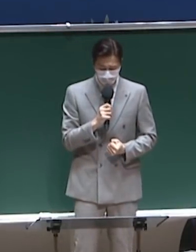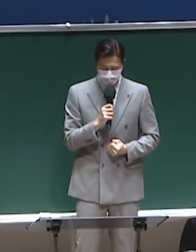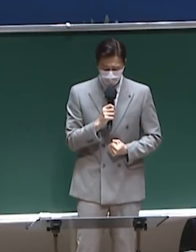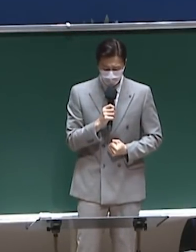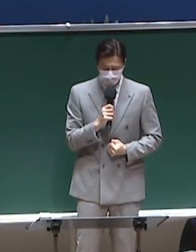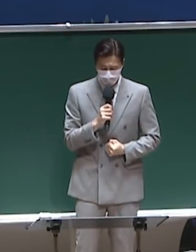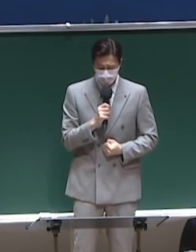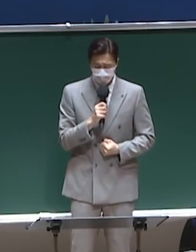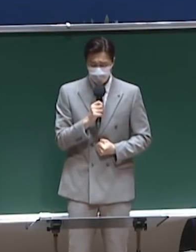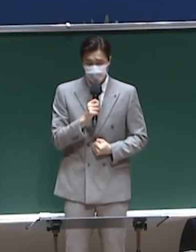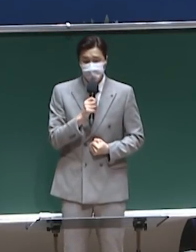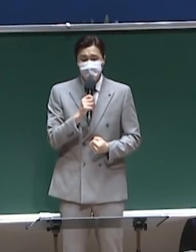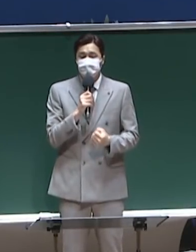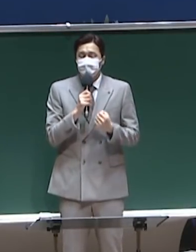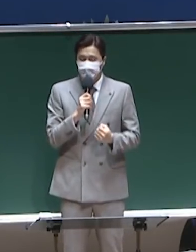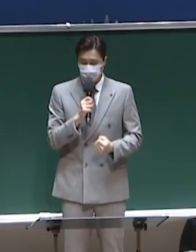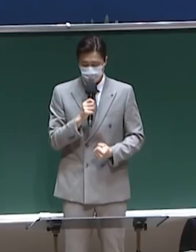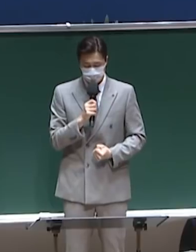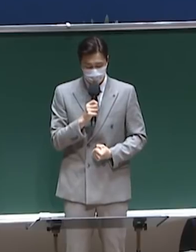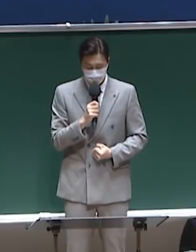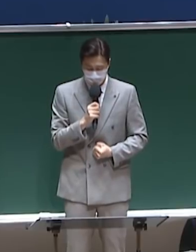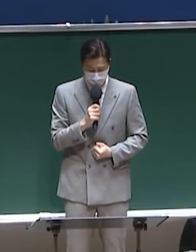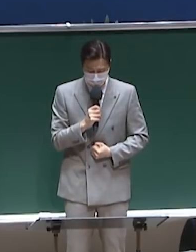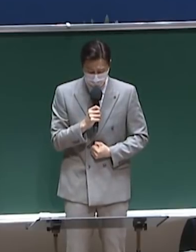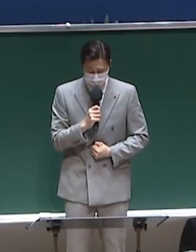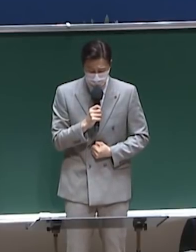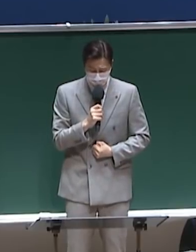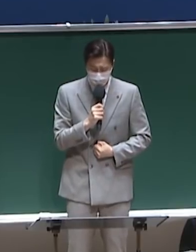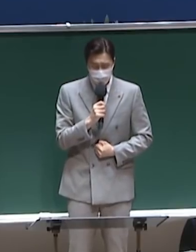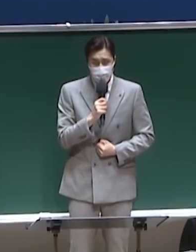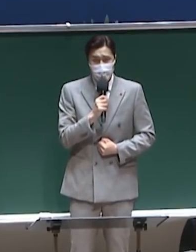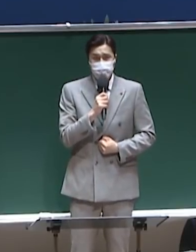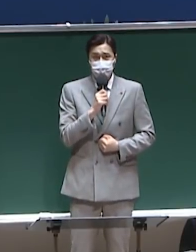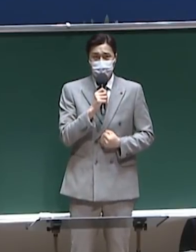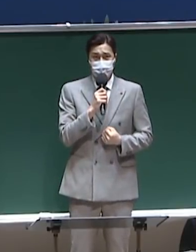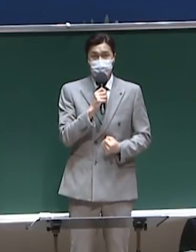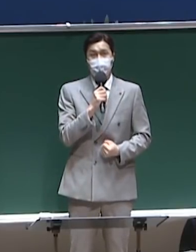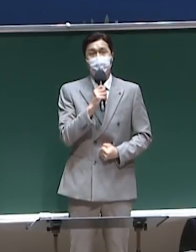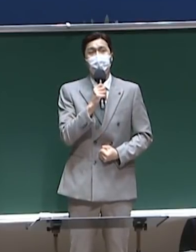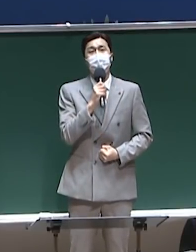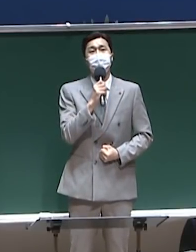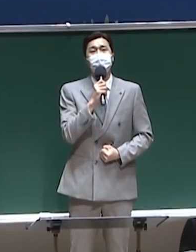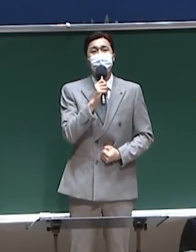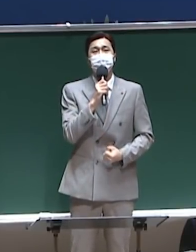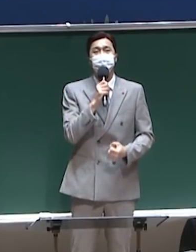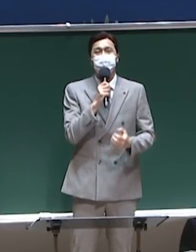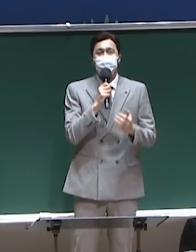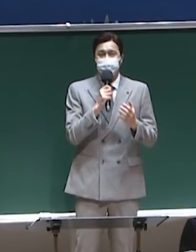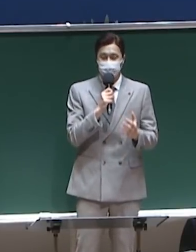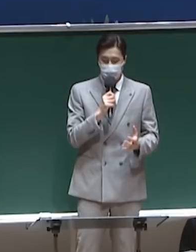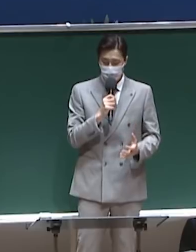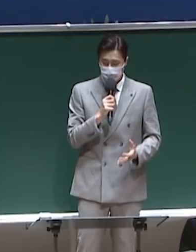나의 무능은 그날의 능력이라.